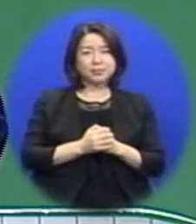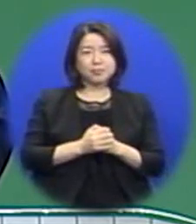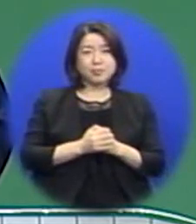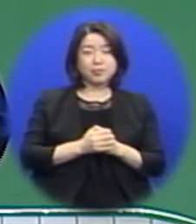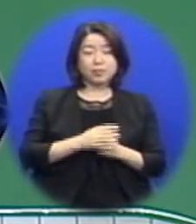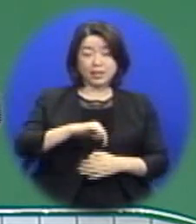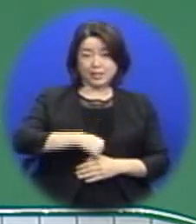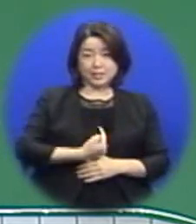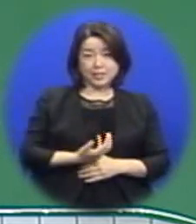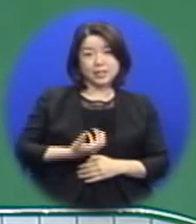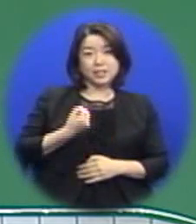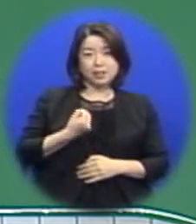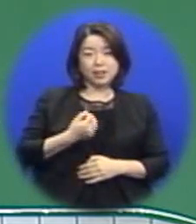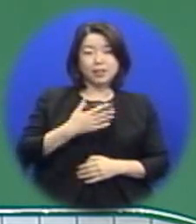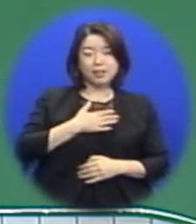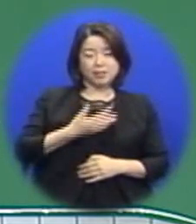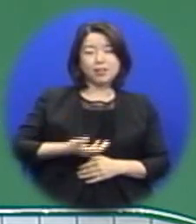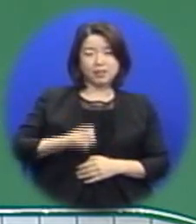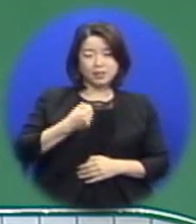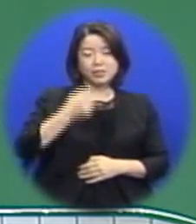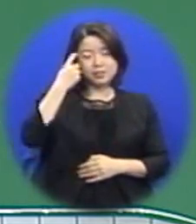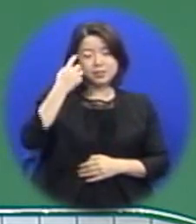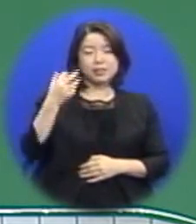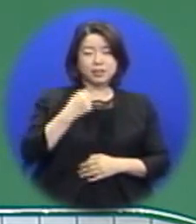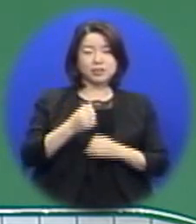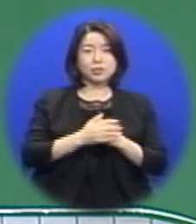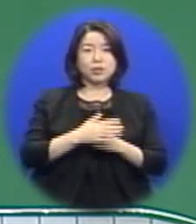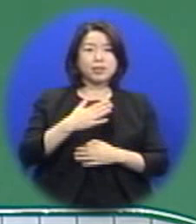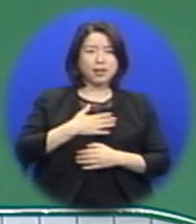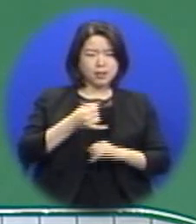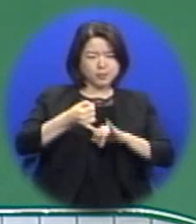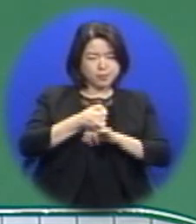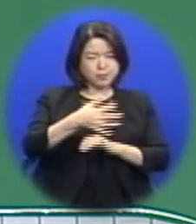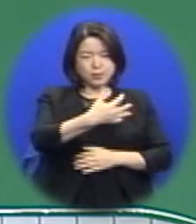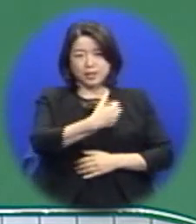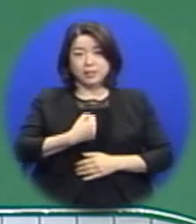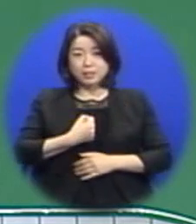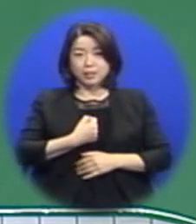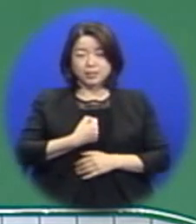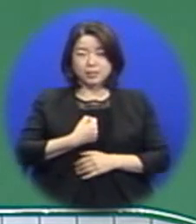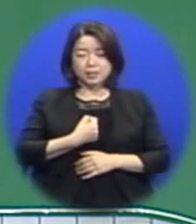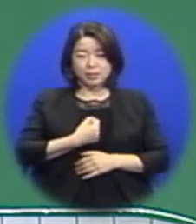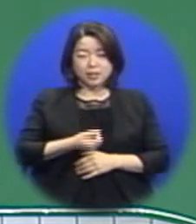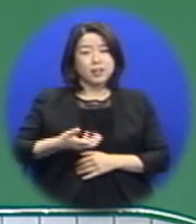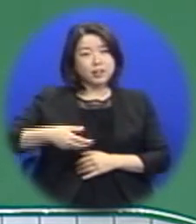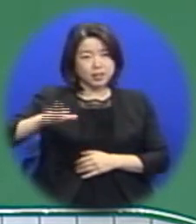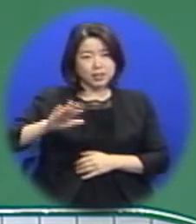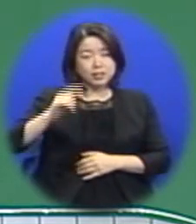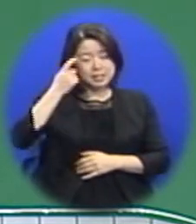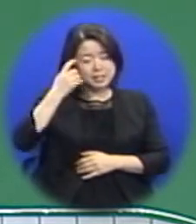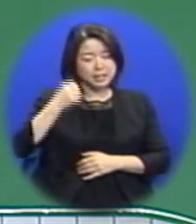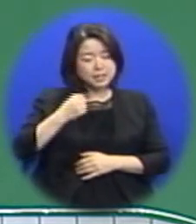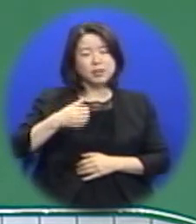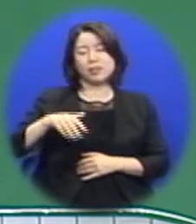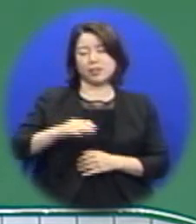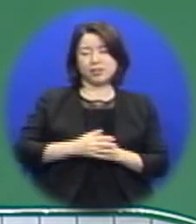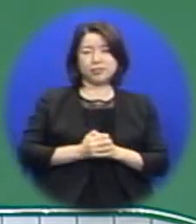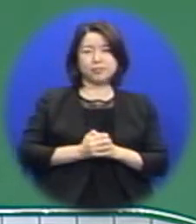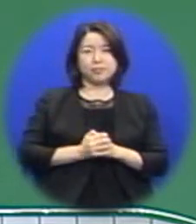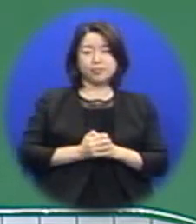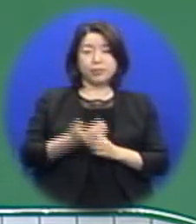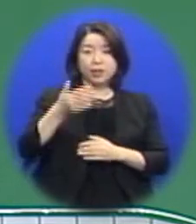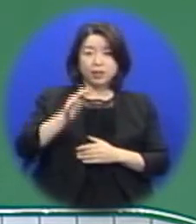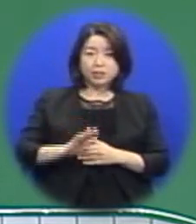자기 것이라고, 내 것이라고 생각하면 내가 꼭 받아야 된다고 생각하는 사람은 받아가더라고요. 그런데